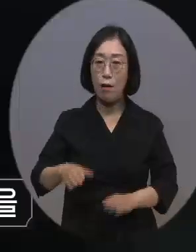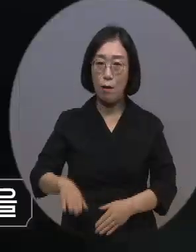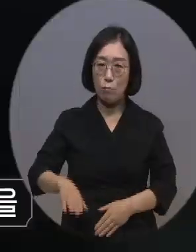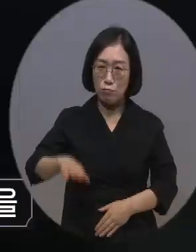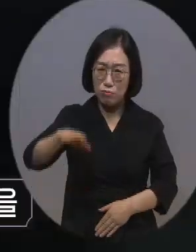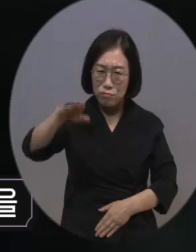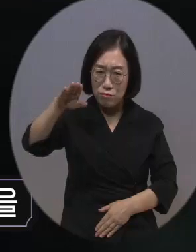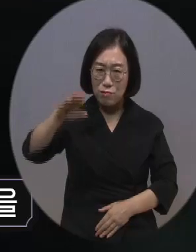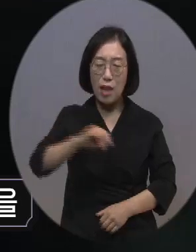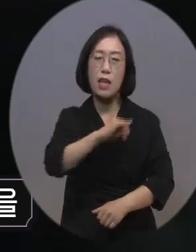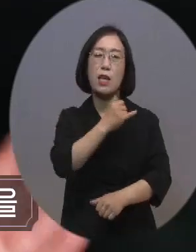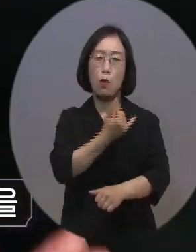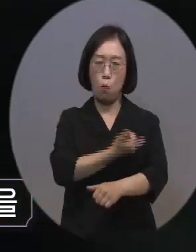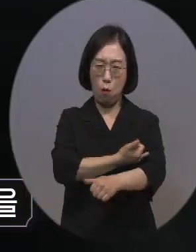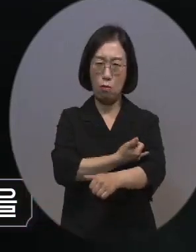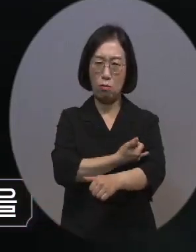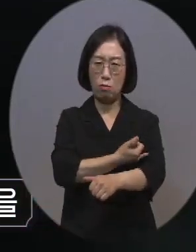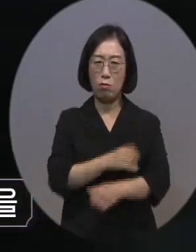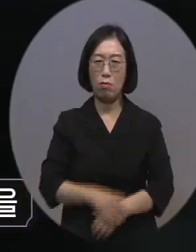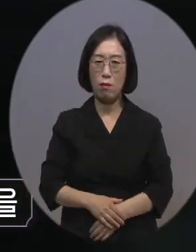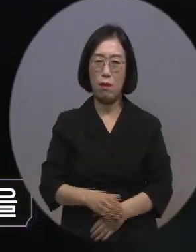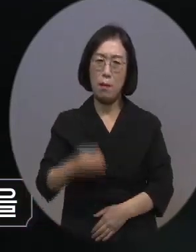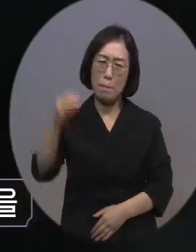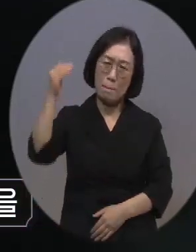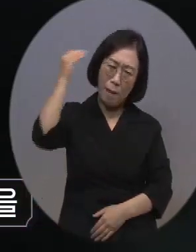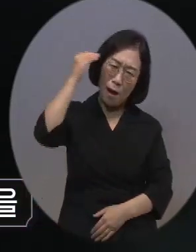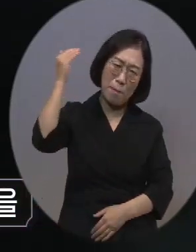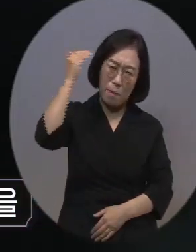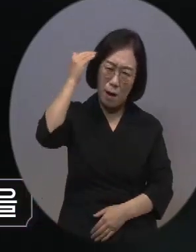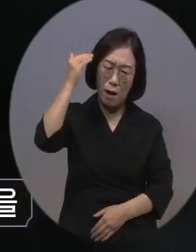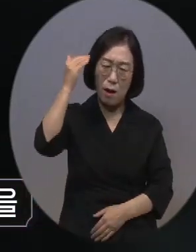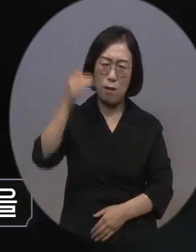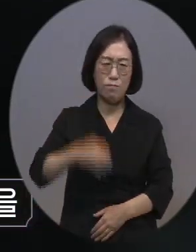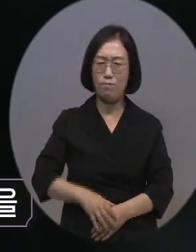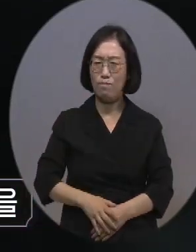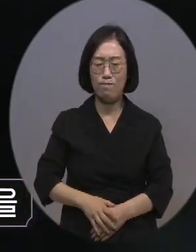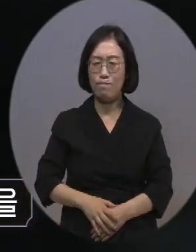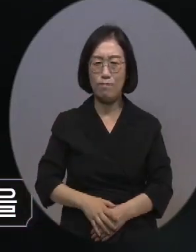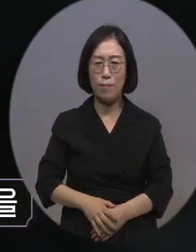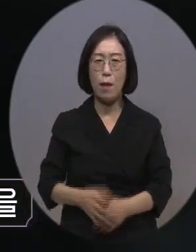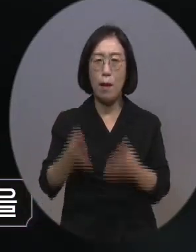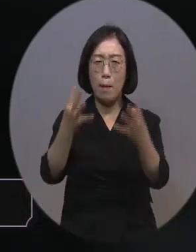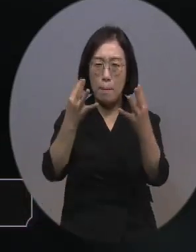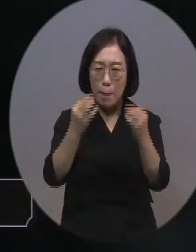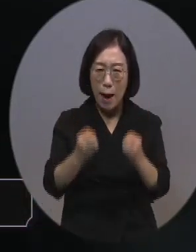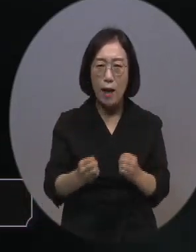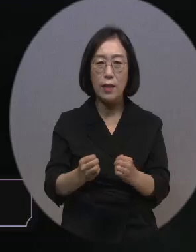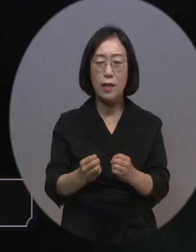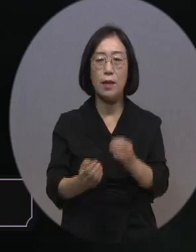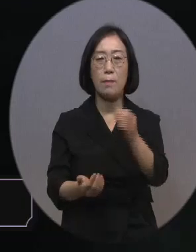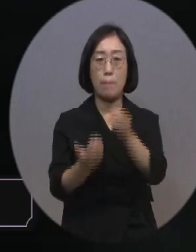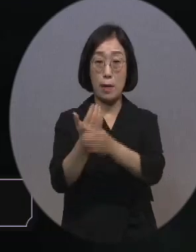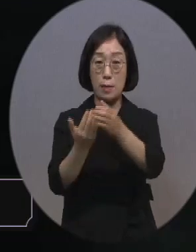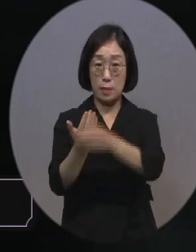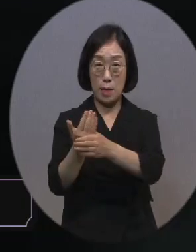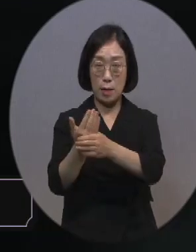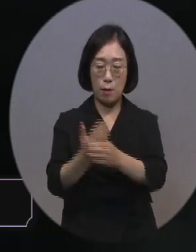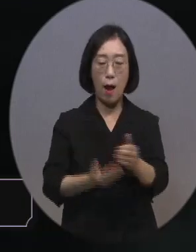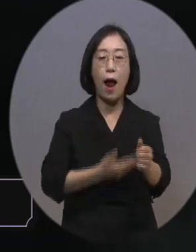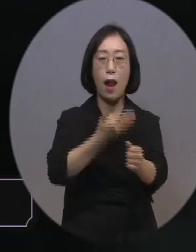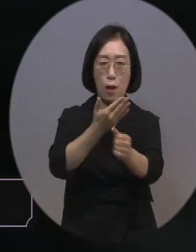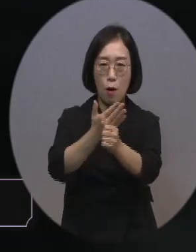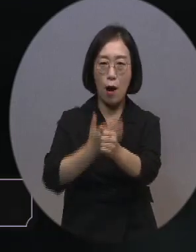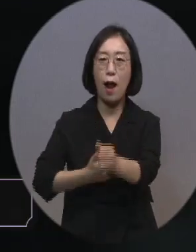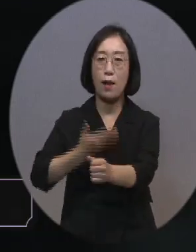인권 침해가 되게 시작되는 체계적으로 시작되고 발생되고 있다는 거를 알려야 된다고 생각을